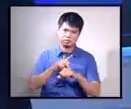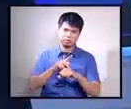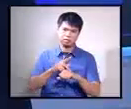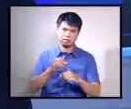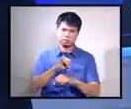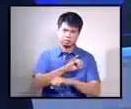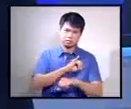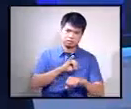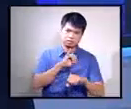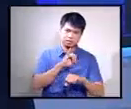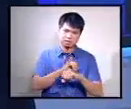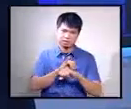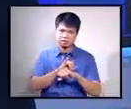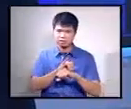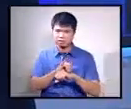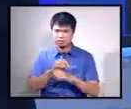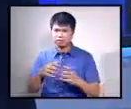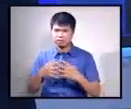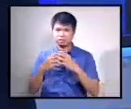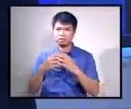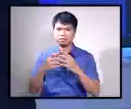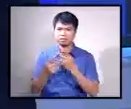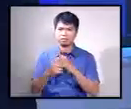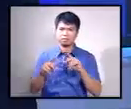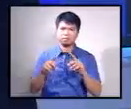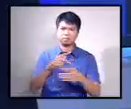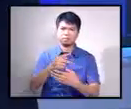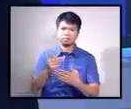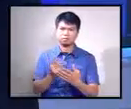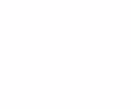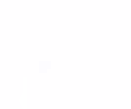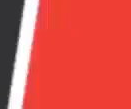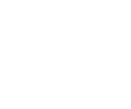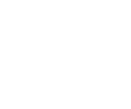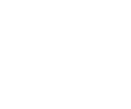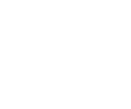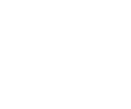isla na yan ang ngayon tinatatayuan ng munisipyo ng Calayan, bahagi ng probinsya ng Palawan.